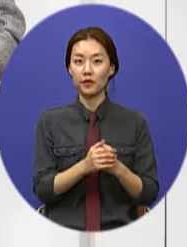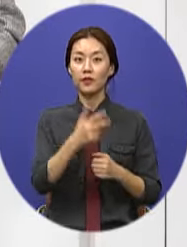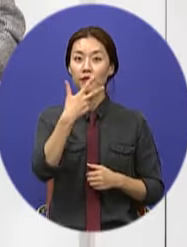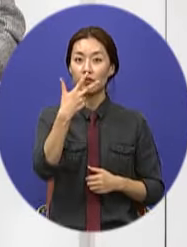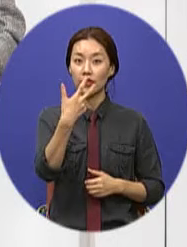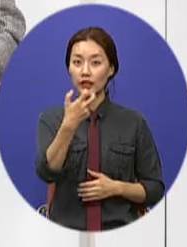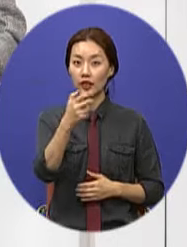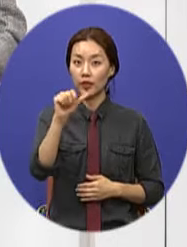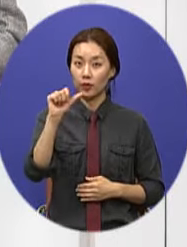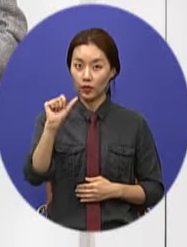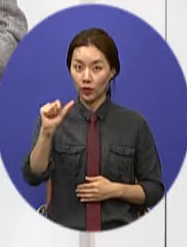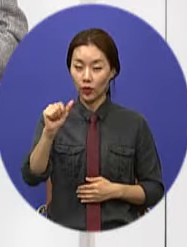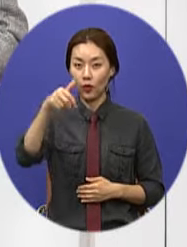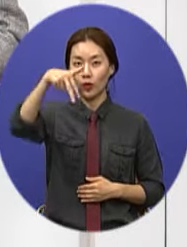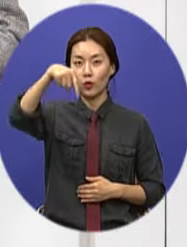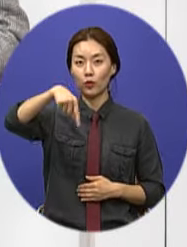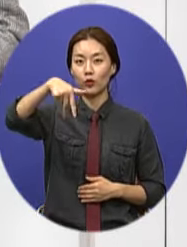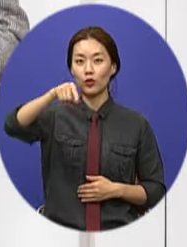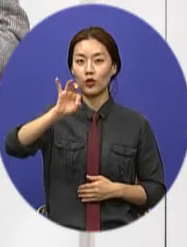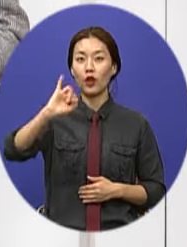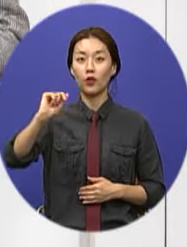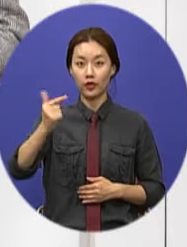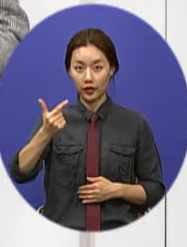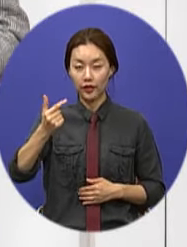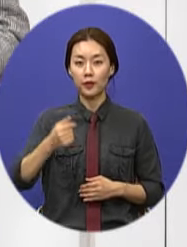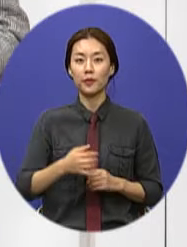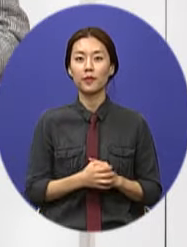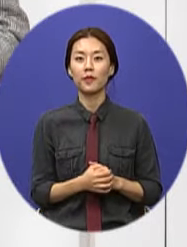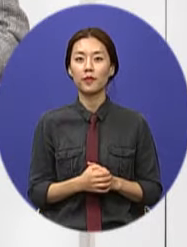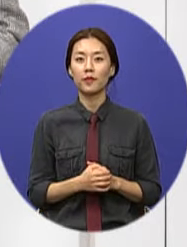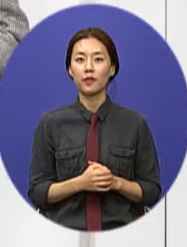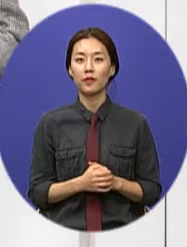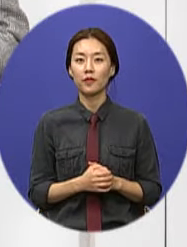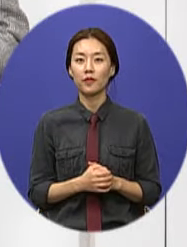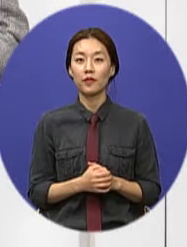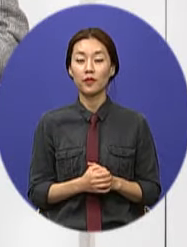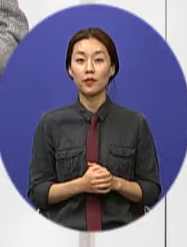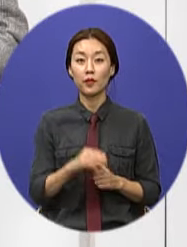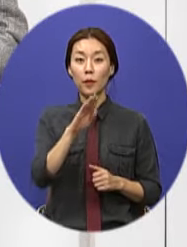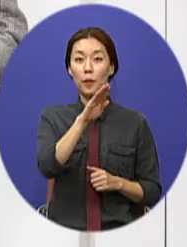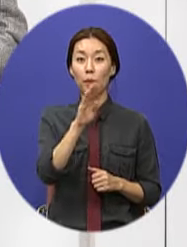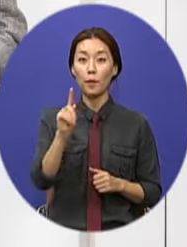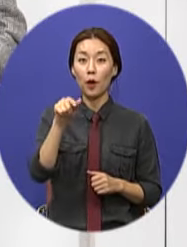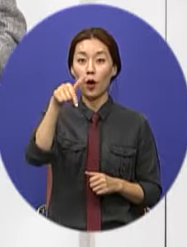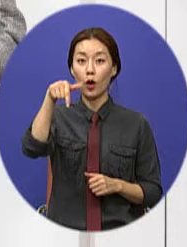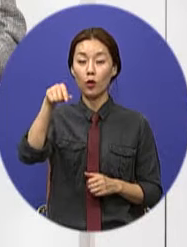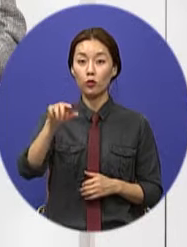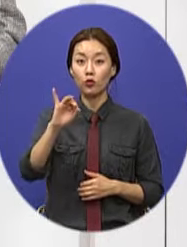7학년 5반 주정인이고요. 네. 네. 뻐꾸기를 잘 부는